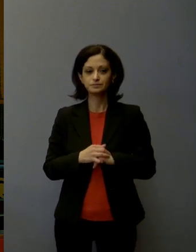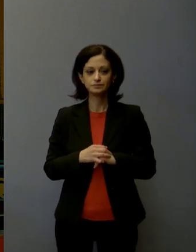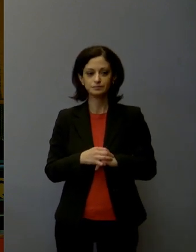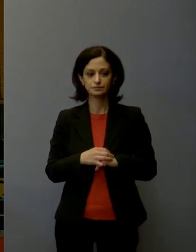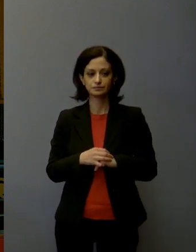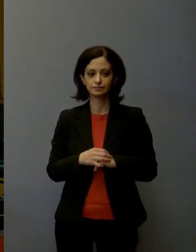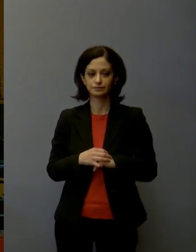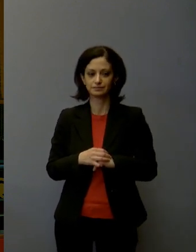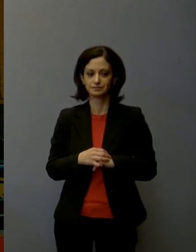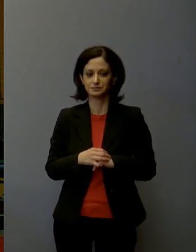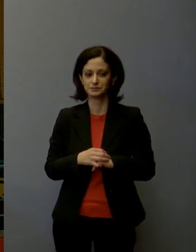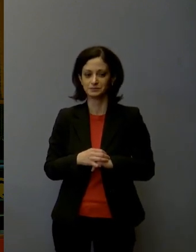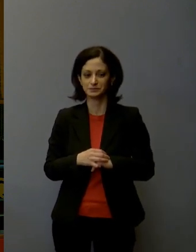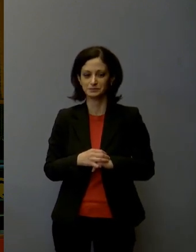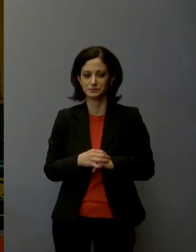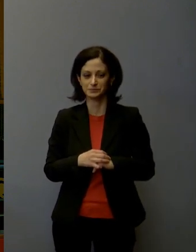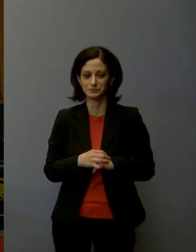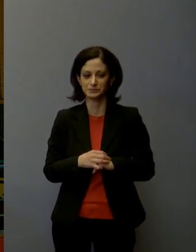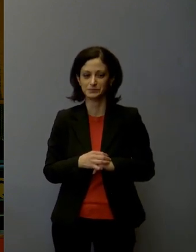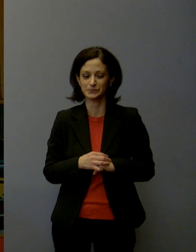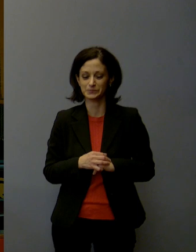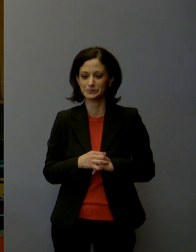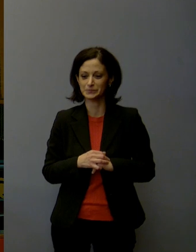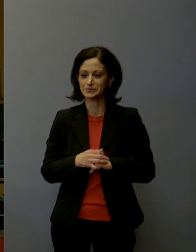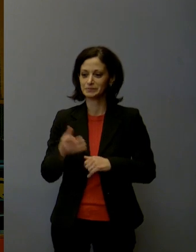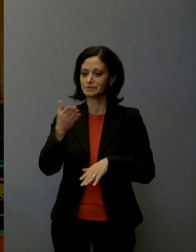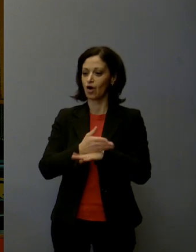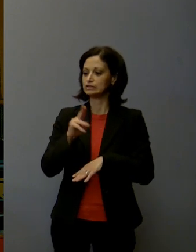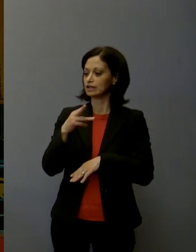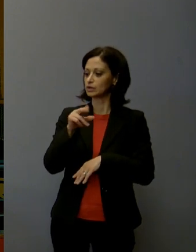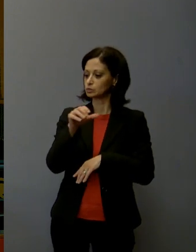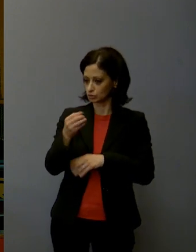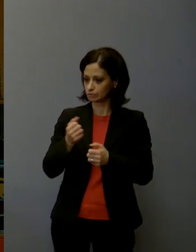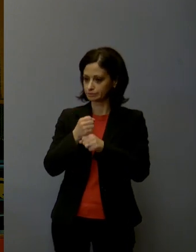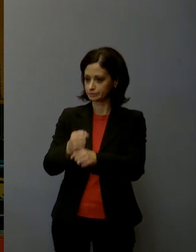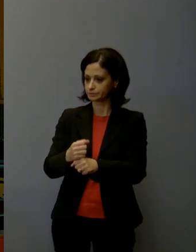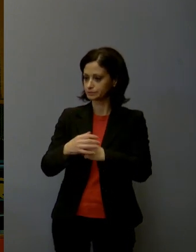No niente consigliera Russo consigliera Russo prego